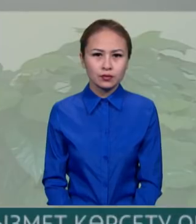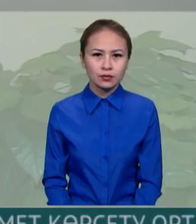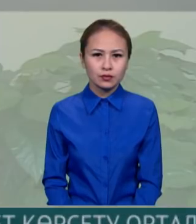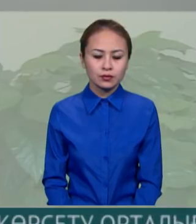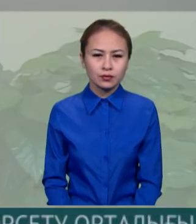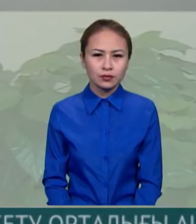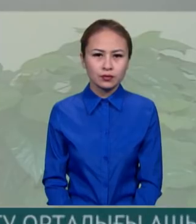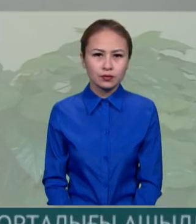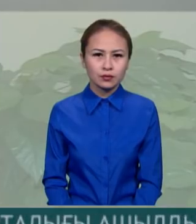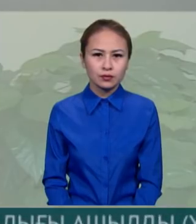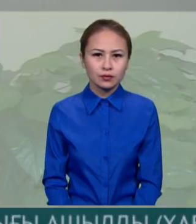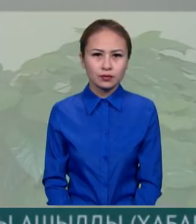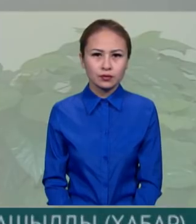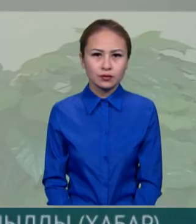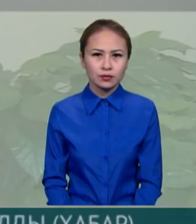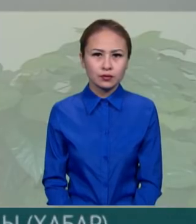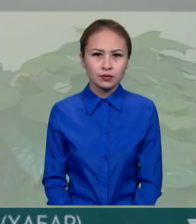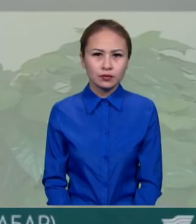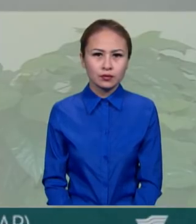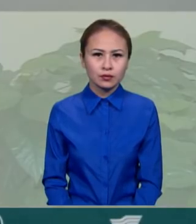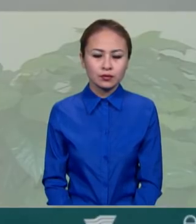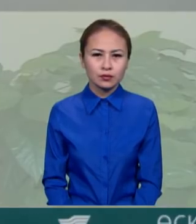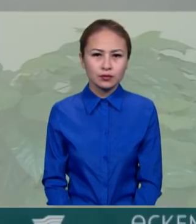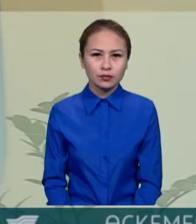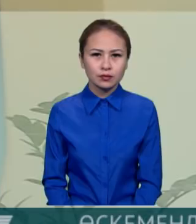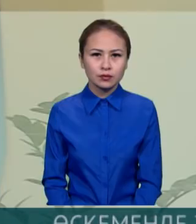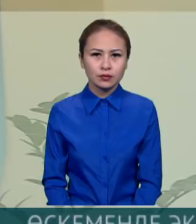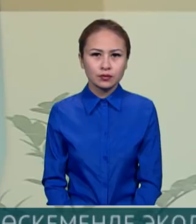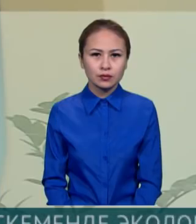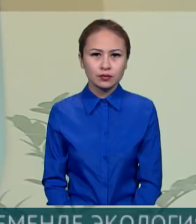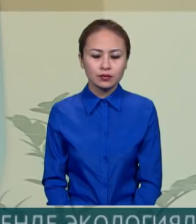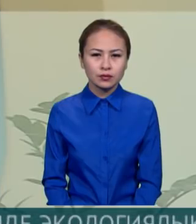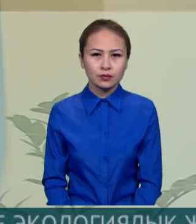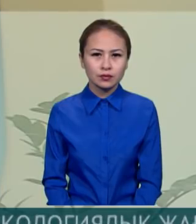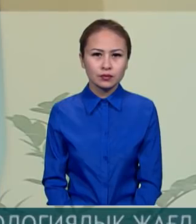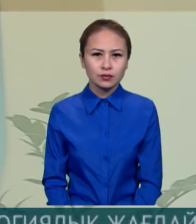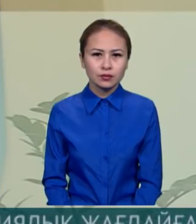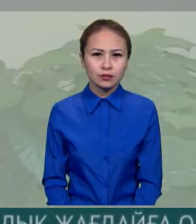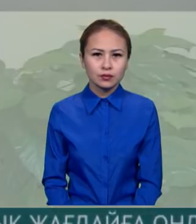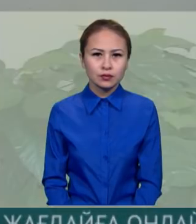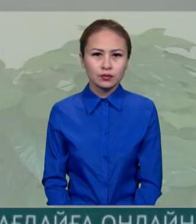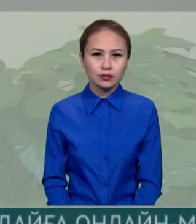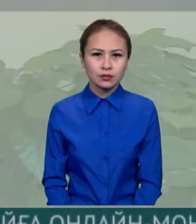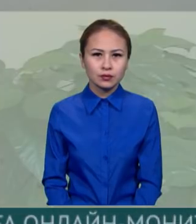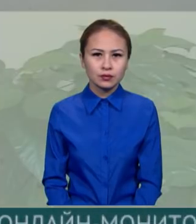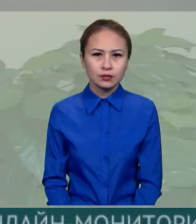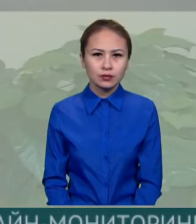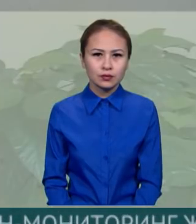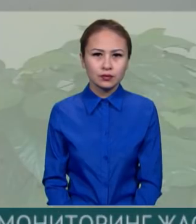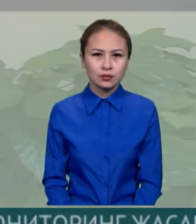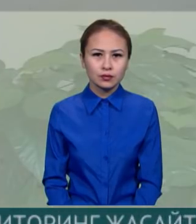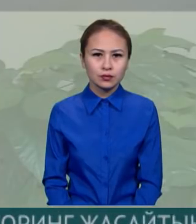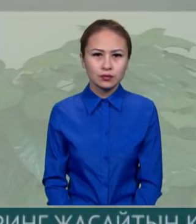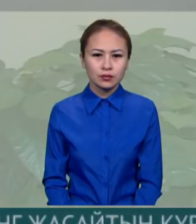мақсатында біздің қаламызда қарқынды құрылыстар жүріп жатыр. Ақшат елді мекенінде мектеп ашылып, 45-ші және